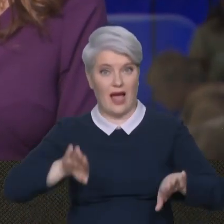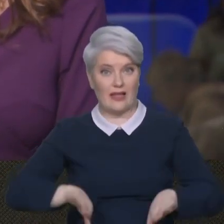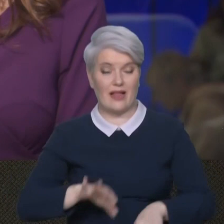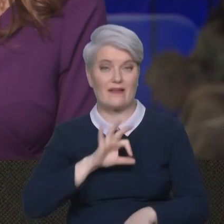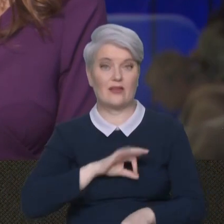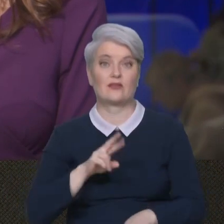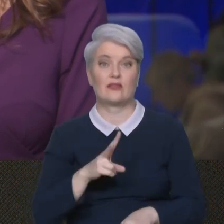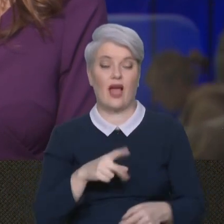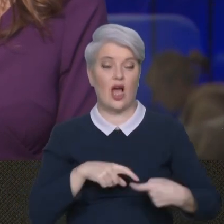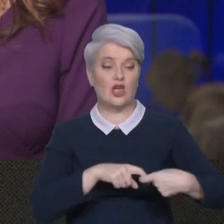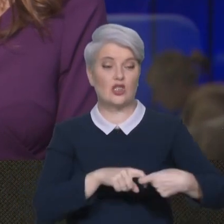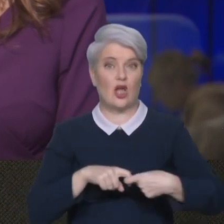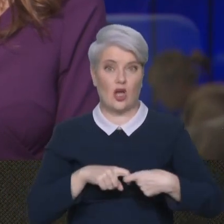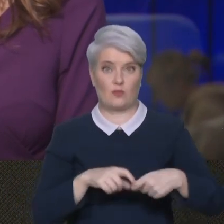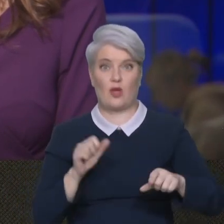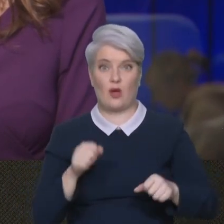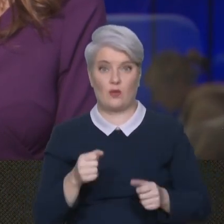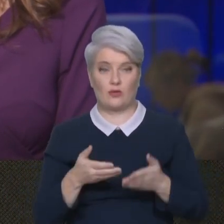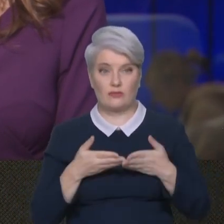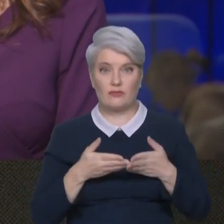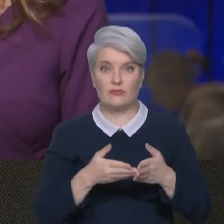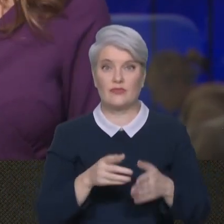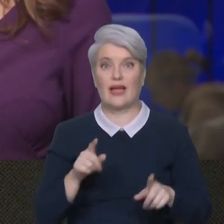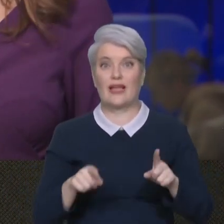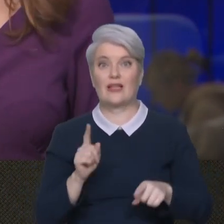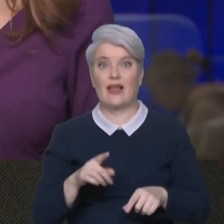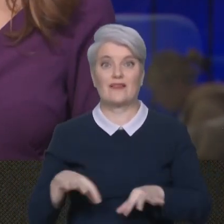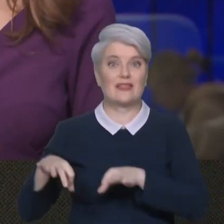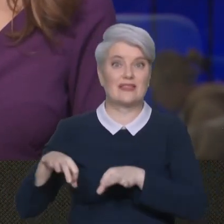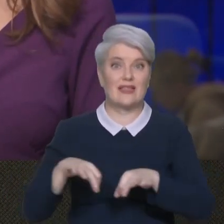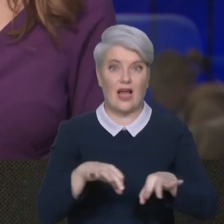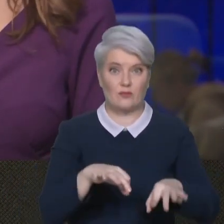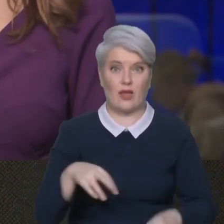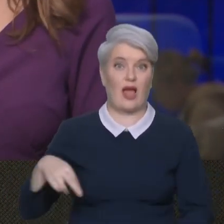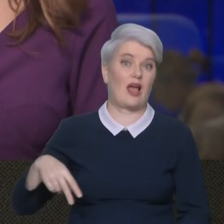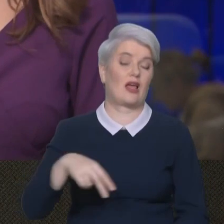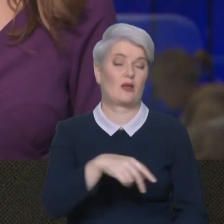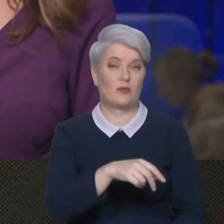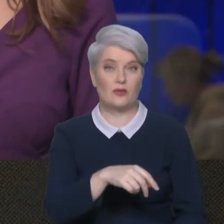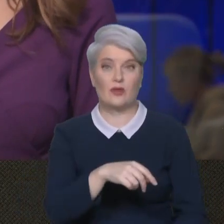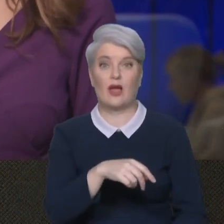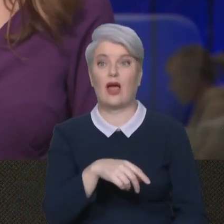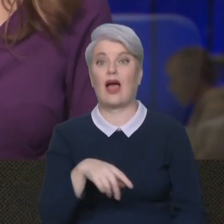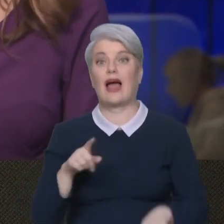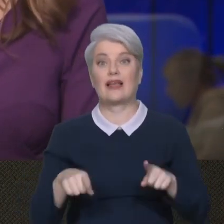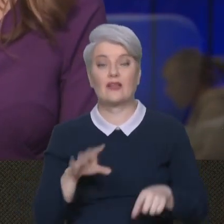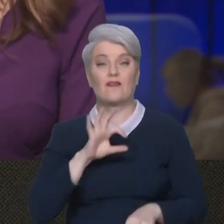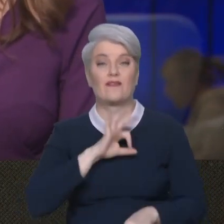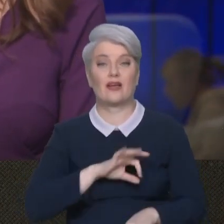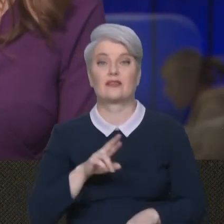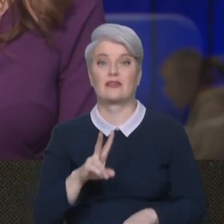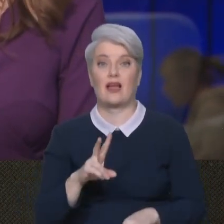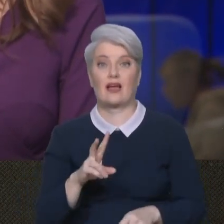швидше як шляхи комунікації, по них можна пересуватися, інколи навіть автотранспортом, а пішки так точно. От інколи вони використовуються як